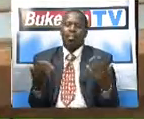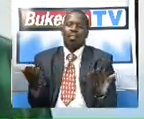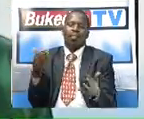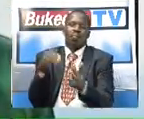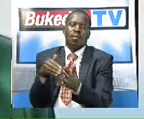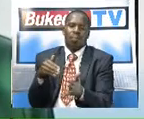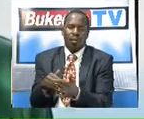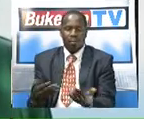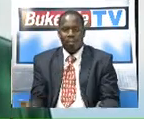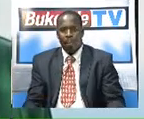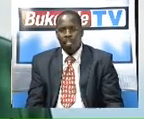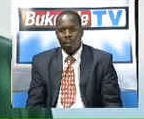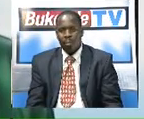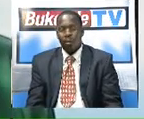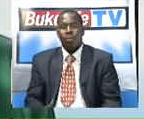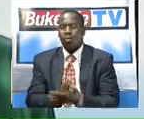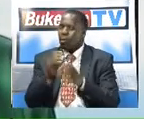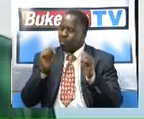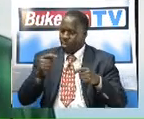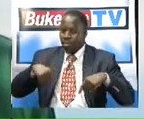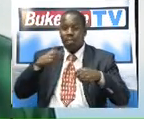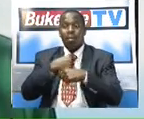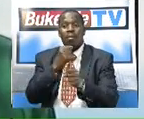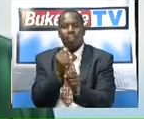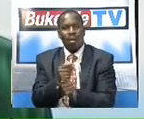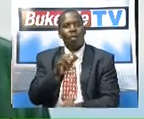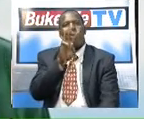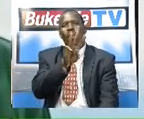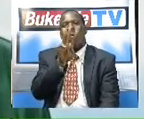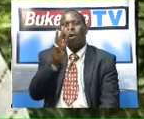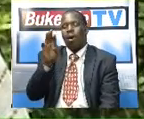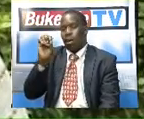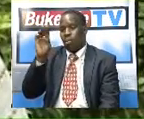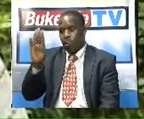yonna. Twandibadde tubeera ne webusayiti ng'etunda ekifo kino